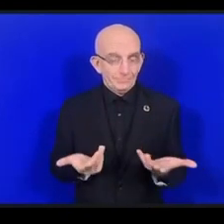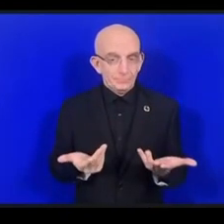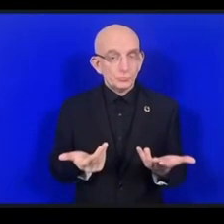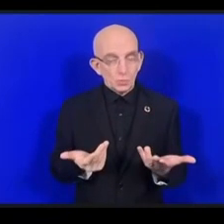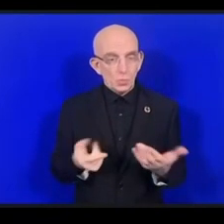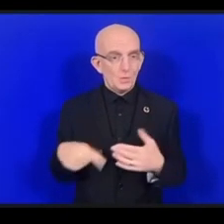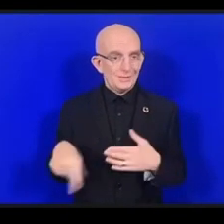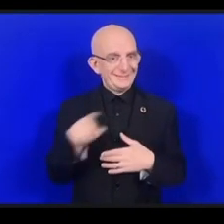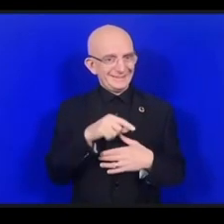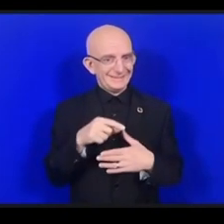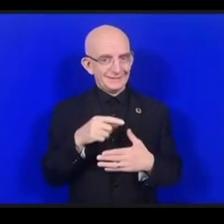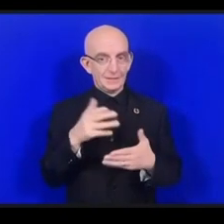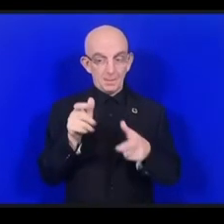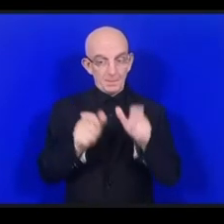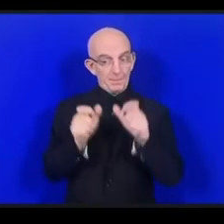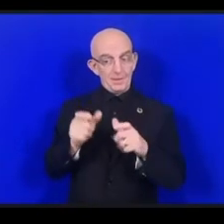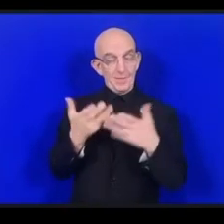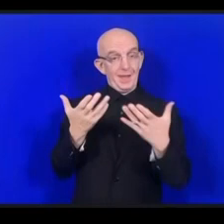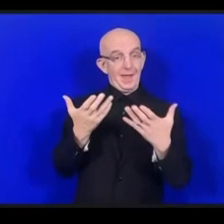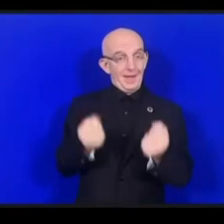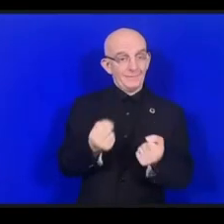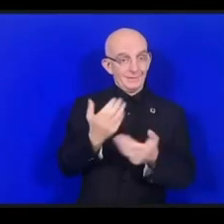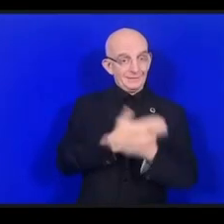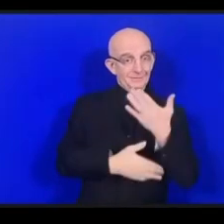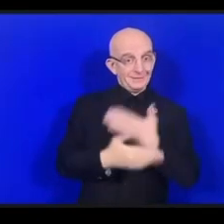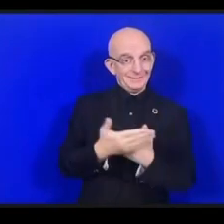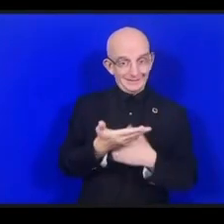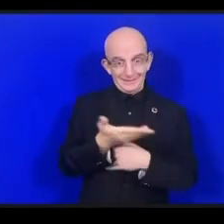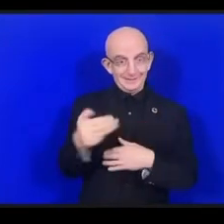日本的很多残障人士，